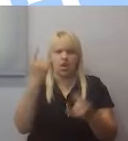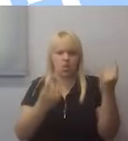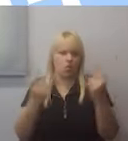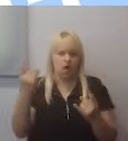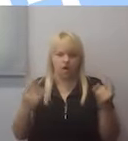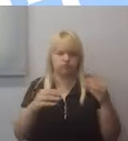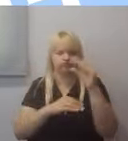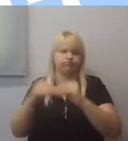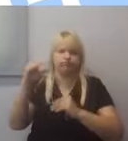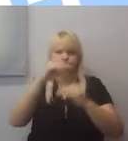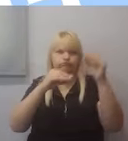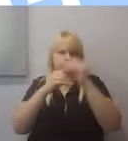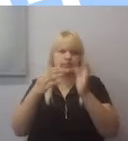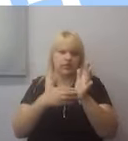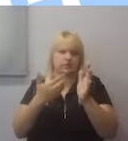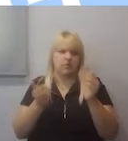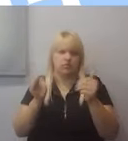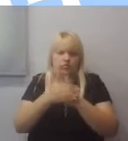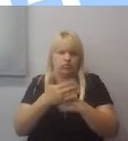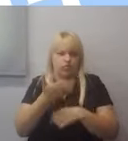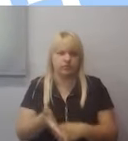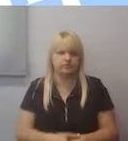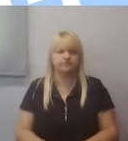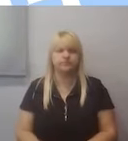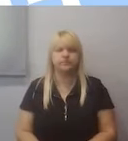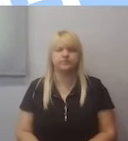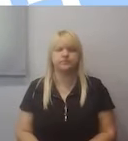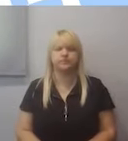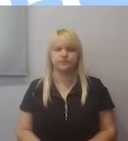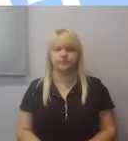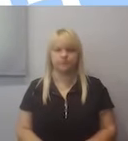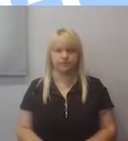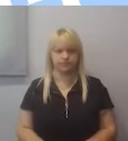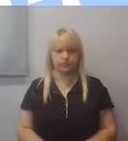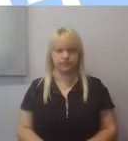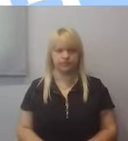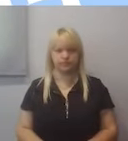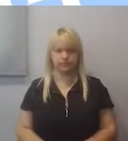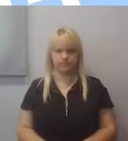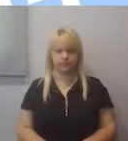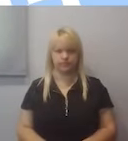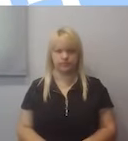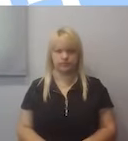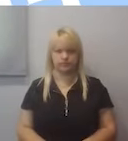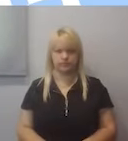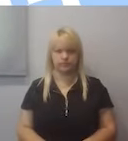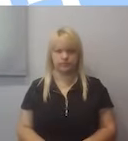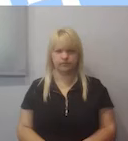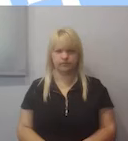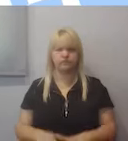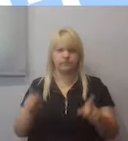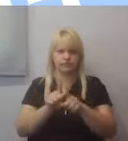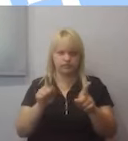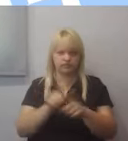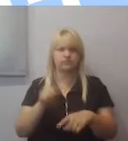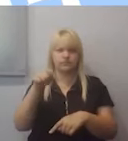un izmanto viņus tad tā vienu mirkli aizies video jā šeit ir